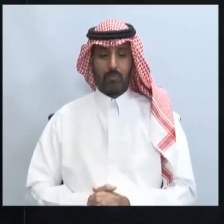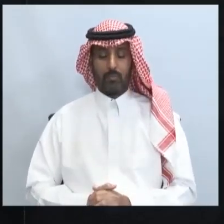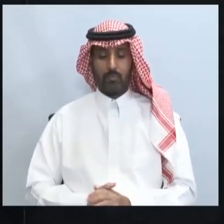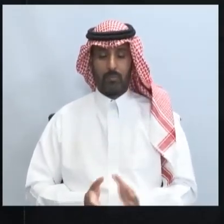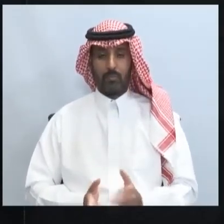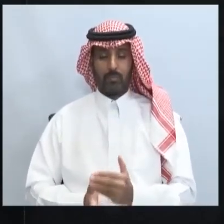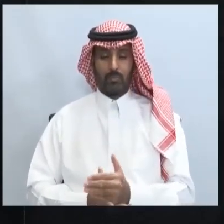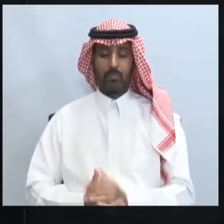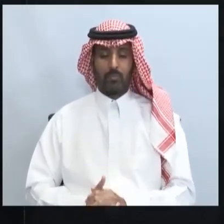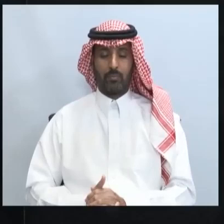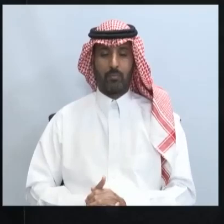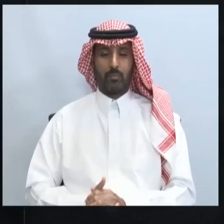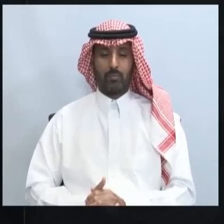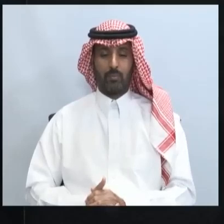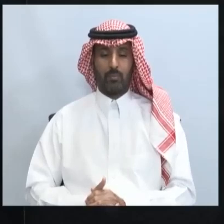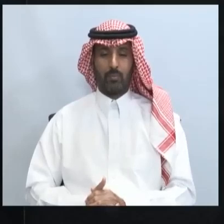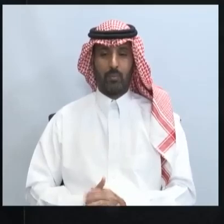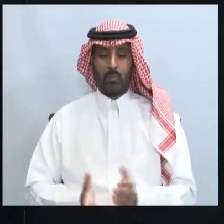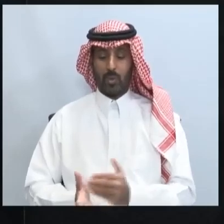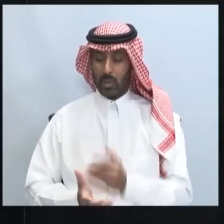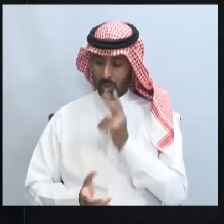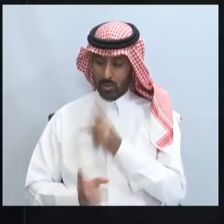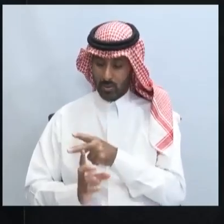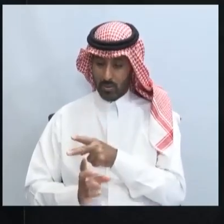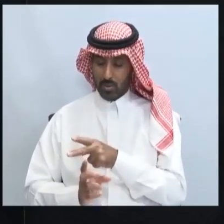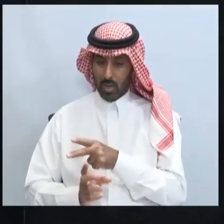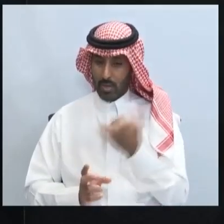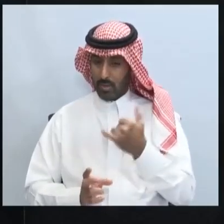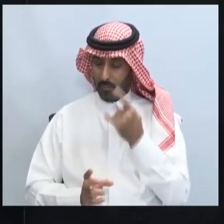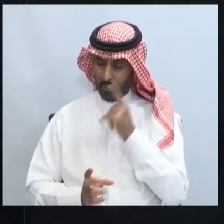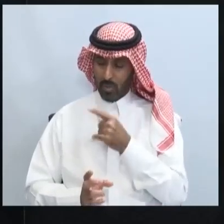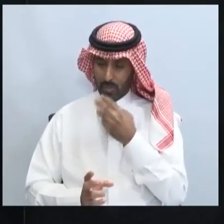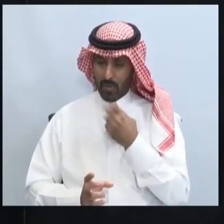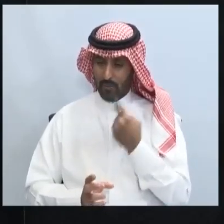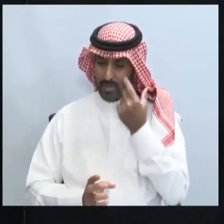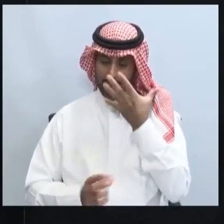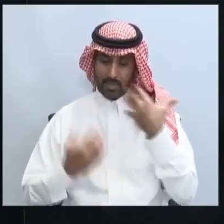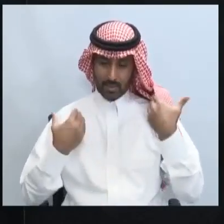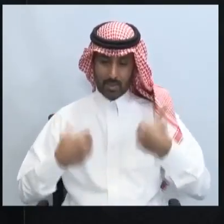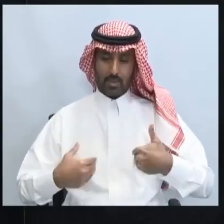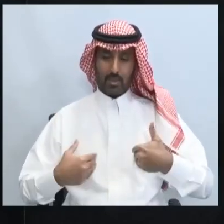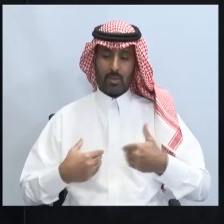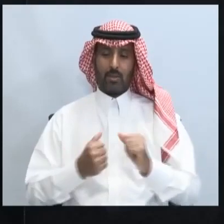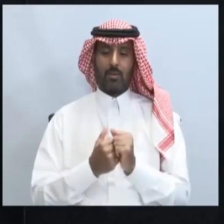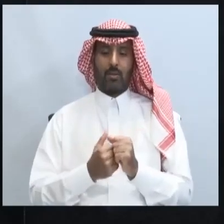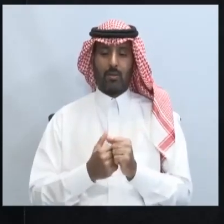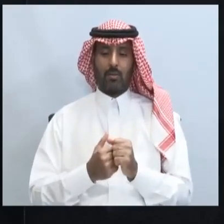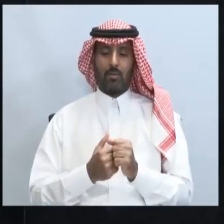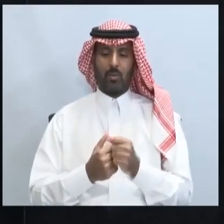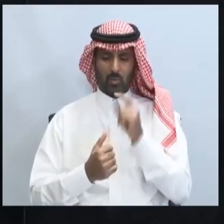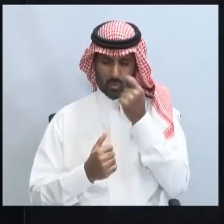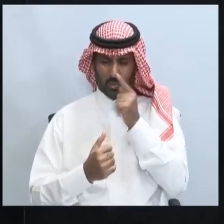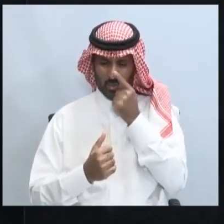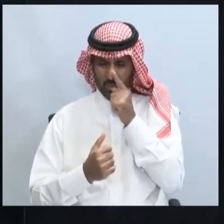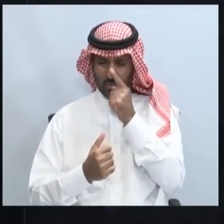اخرى ولكنني اراعي مشاعر الناس واهتم ايضا بنظافه جسدي فلا استخدم يدي